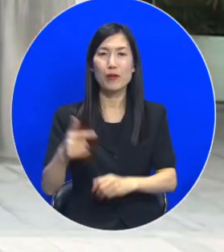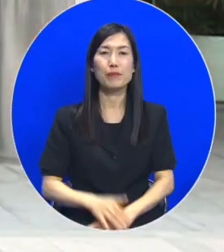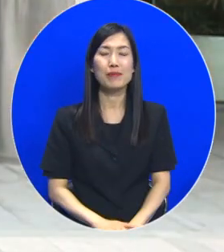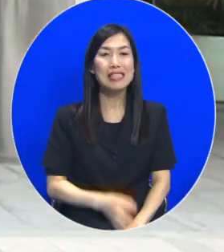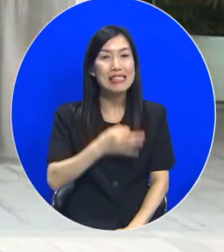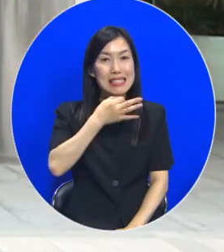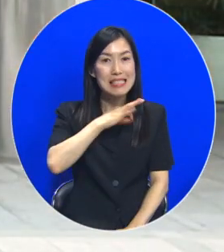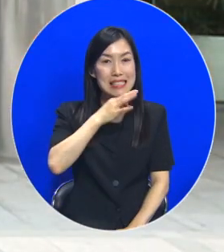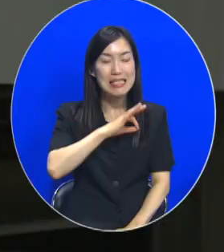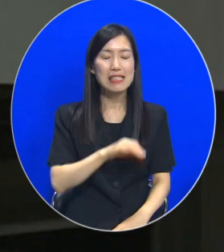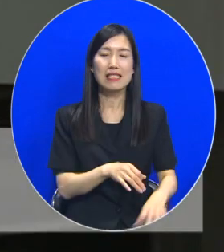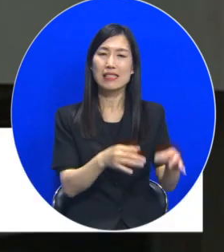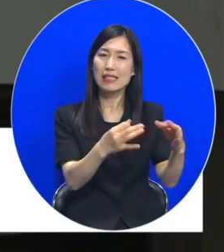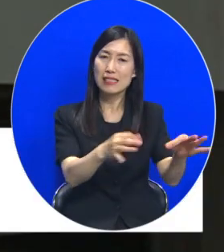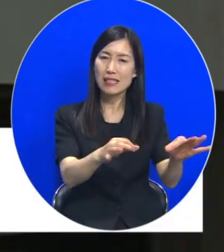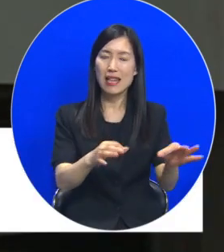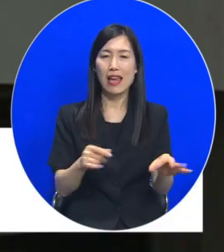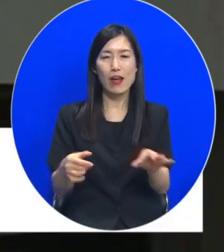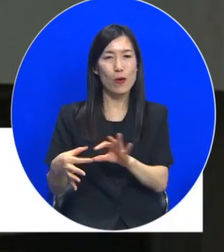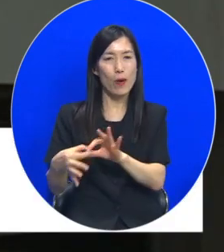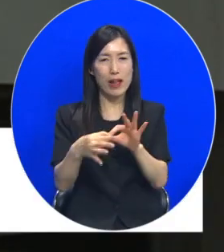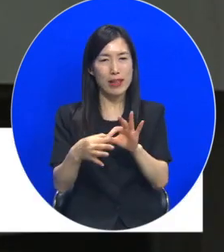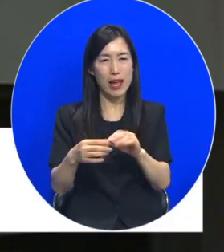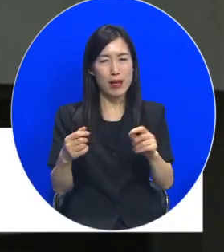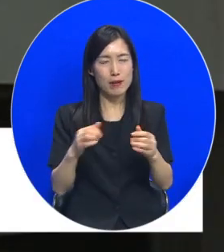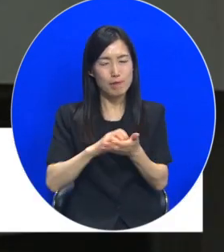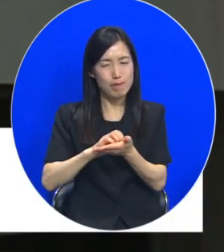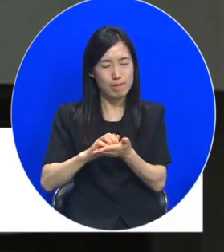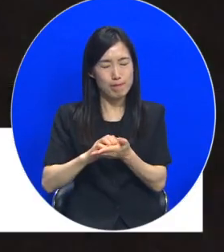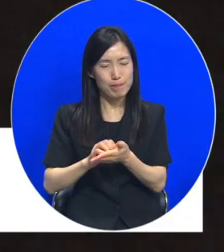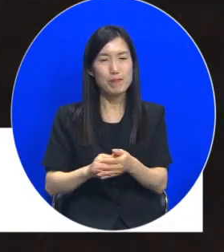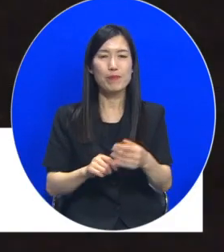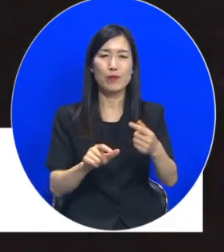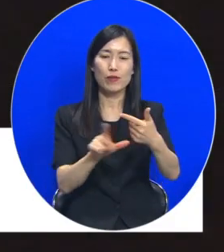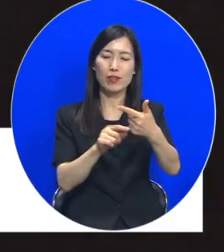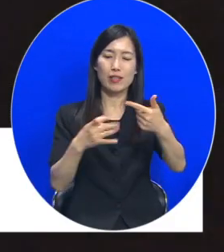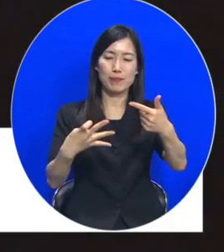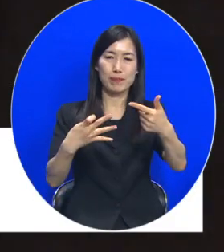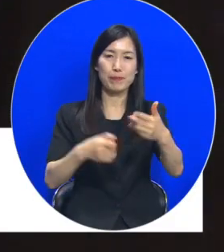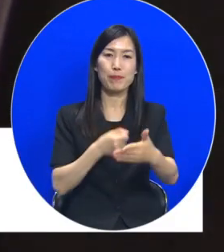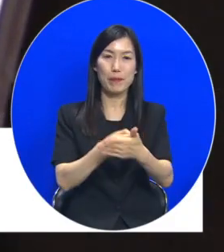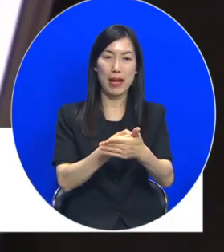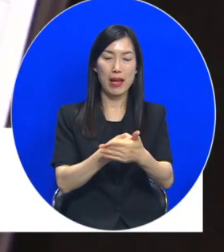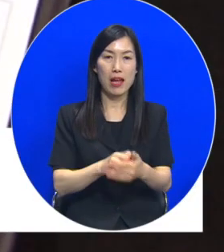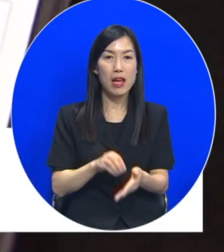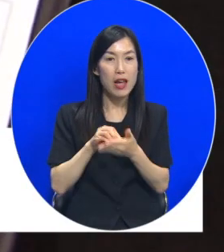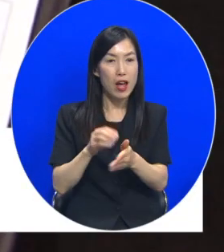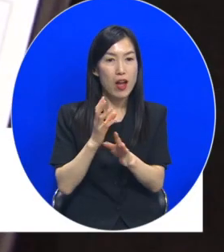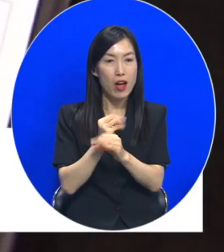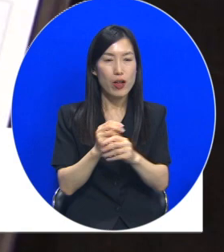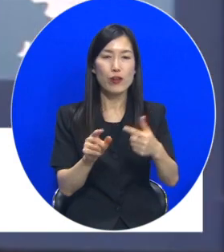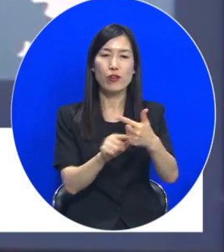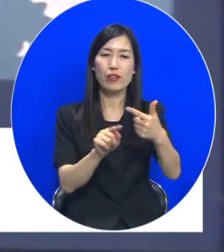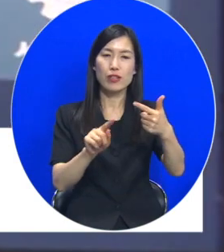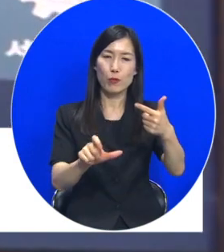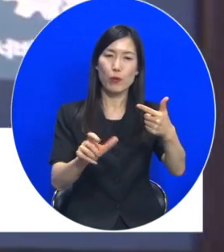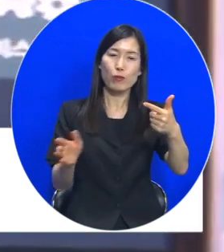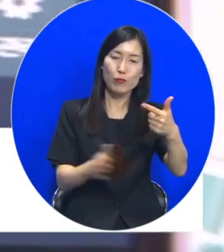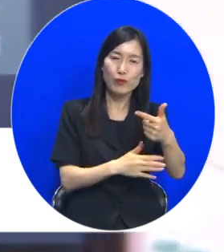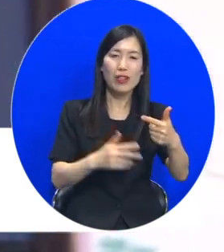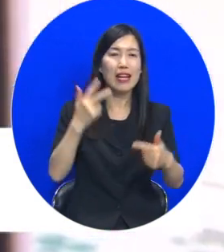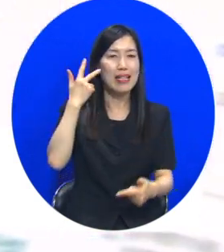금리는 은행권과 관계기관의 협의를 거쳐 14일에 확정됩니다 가입신청은 15일 오전 9시부터 7